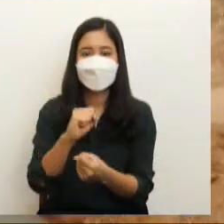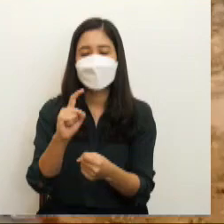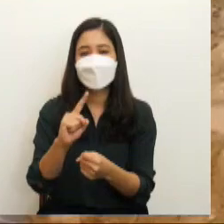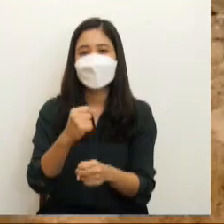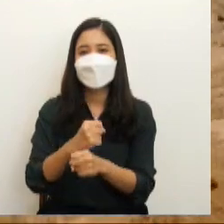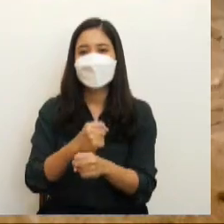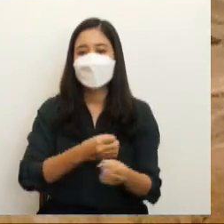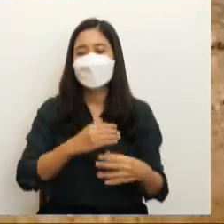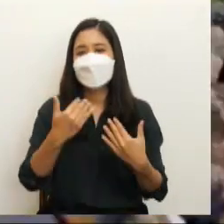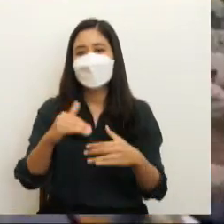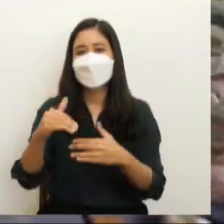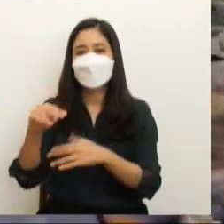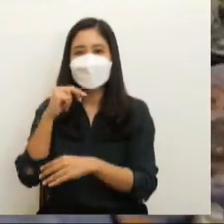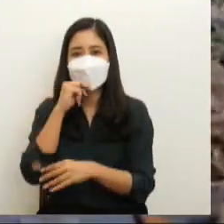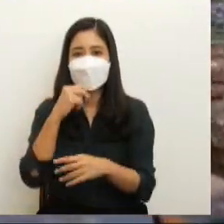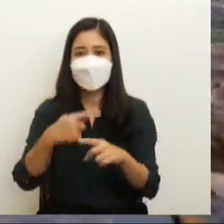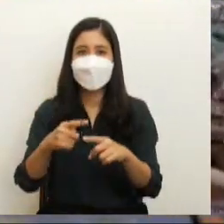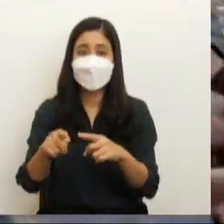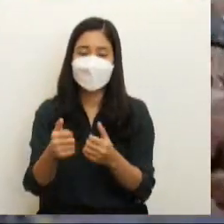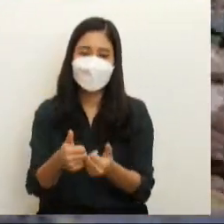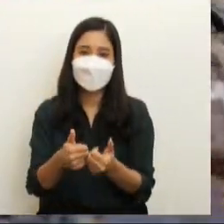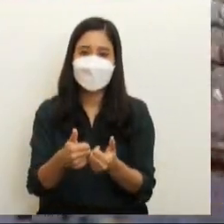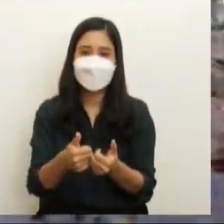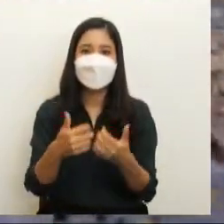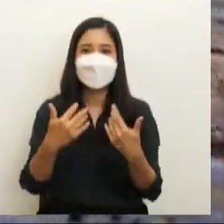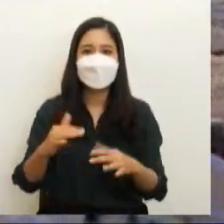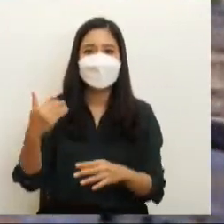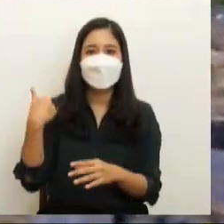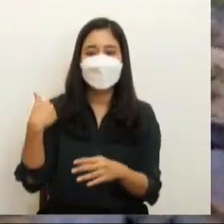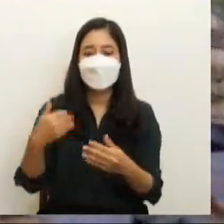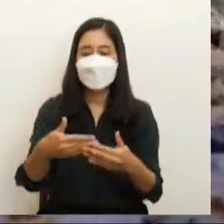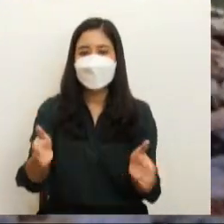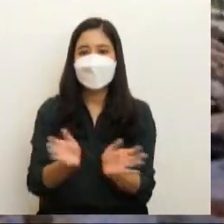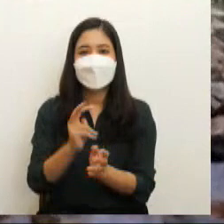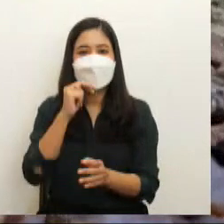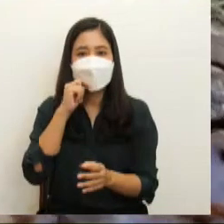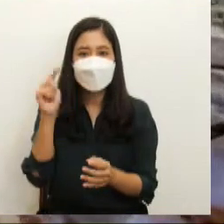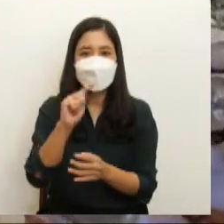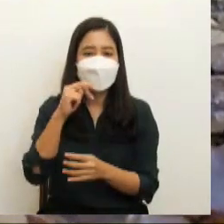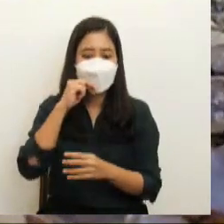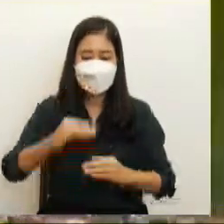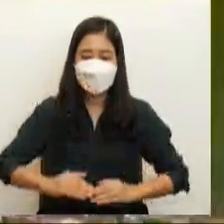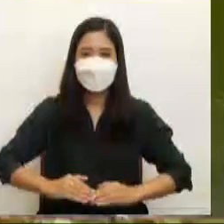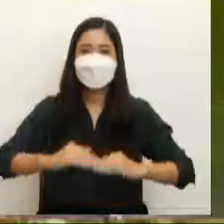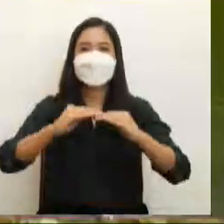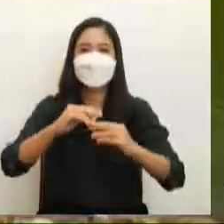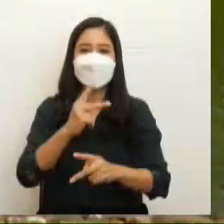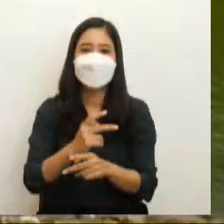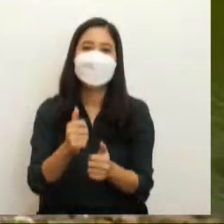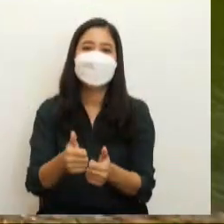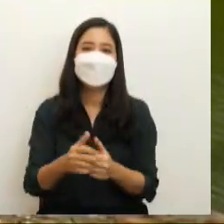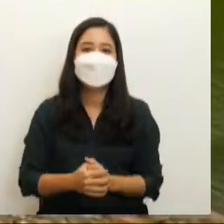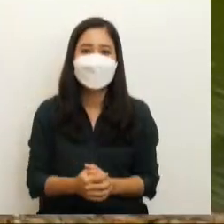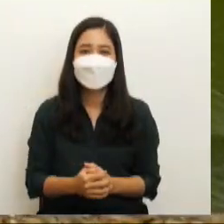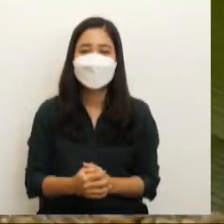งและการท่องเที่ยวตลอดจนยังช่วยบรรเทาภัยทางน้ำในช่วงฤดูน้ำหลากได้อีกด้วย